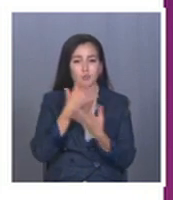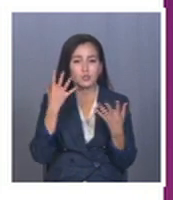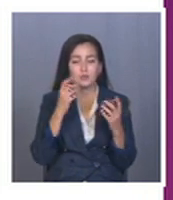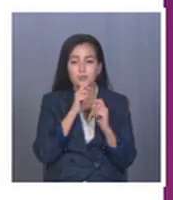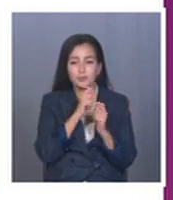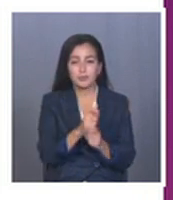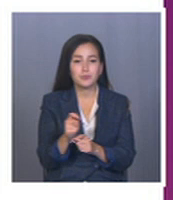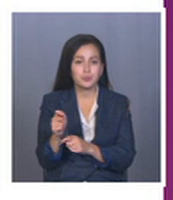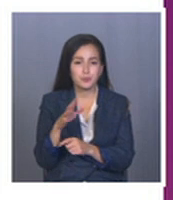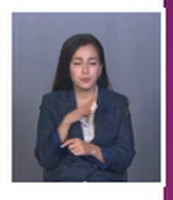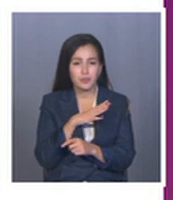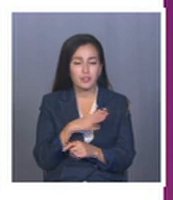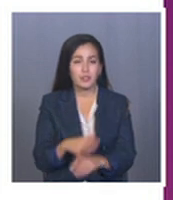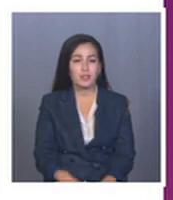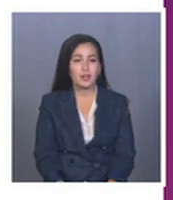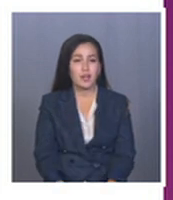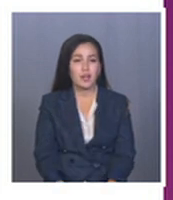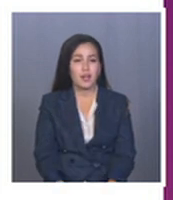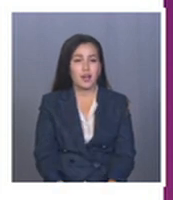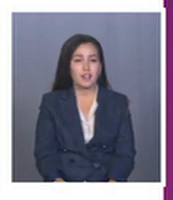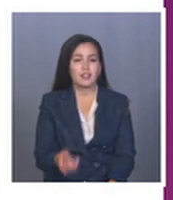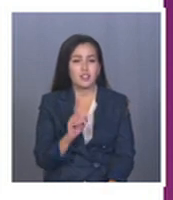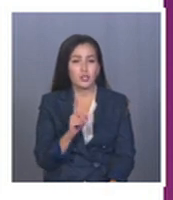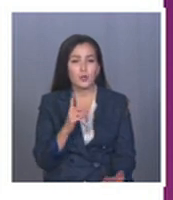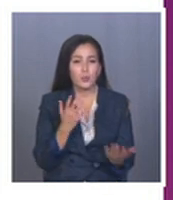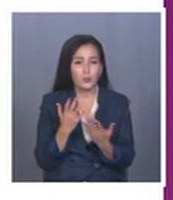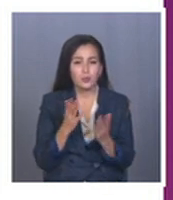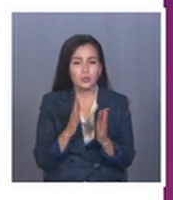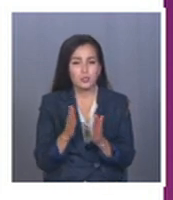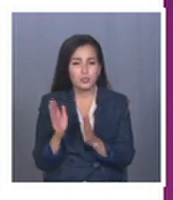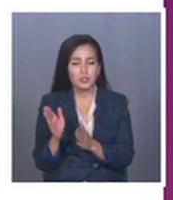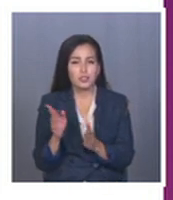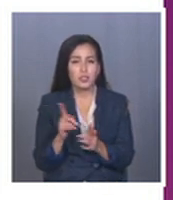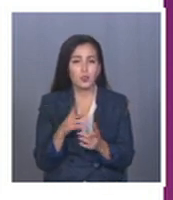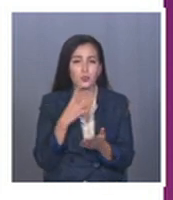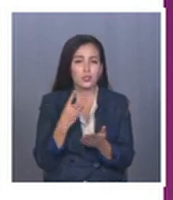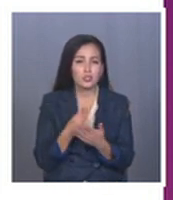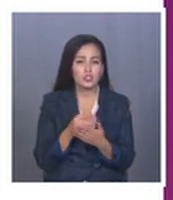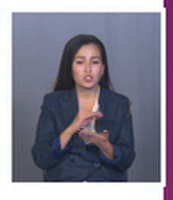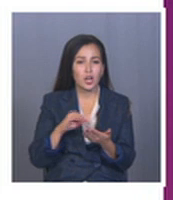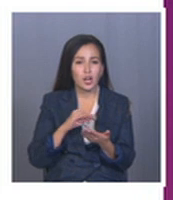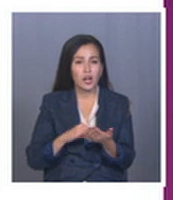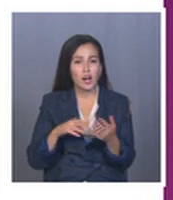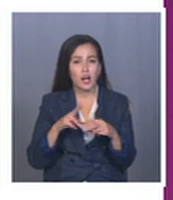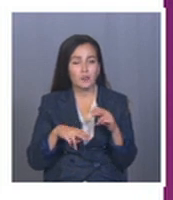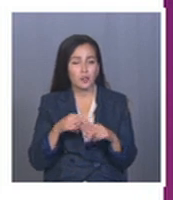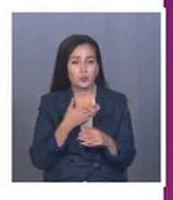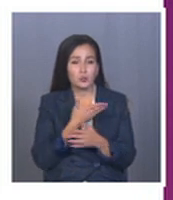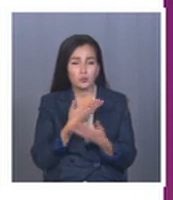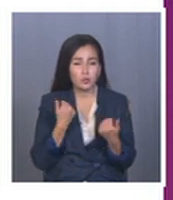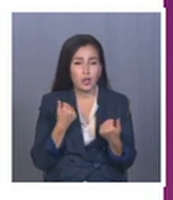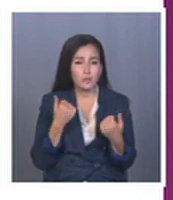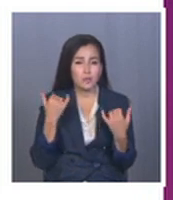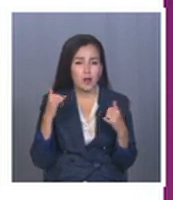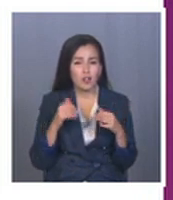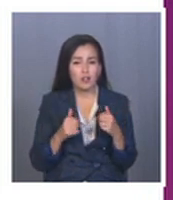өткен ағартушы. Не оқыту жүйесі, не өзіндік жазуы қалыптаса қоймаған, мал соңына